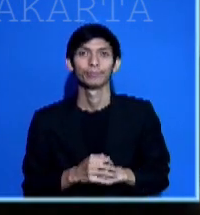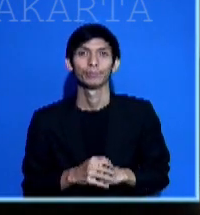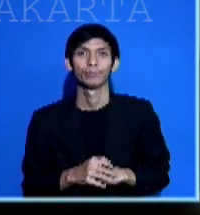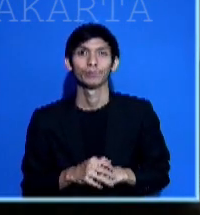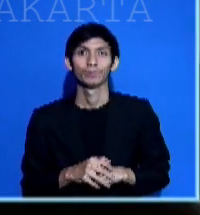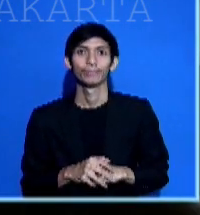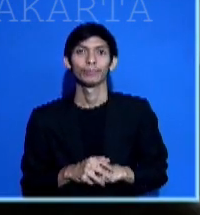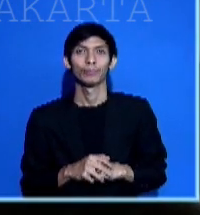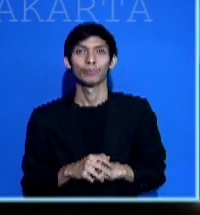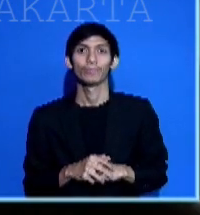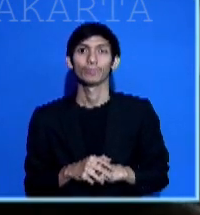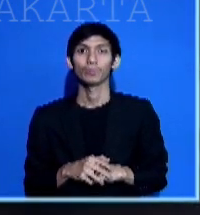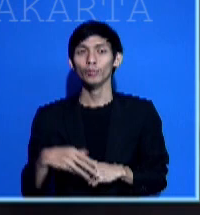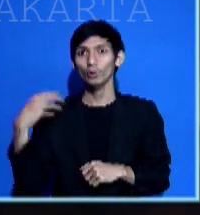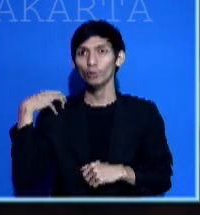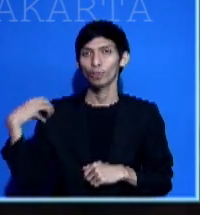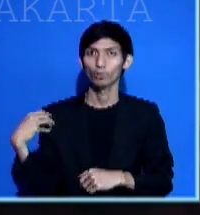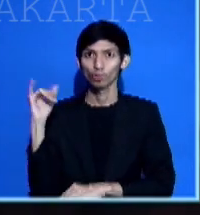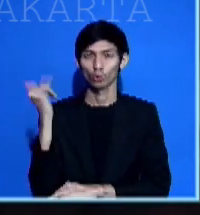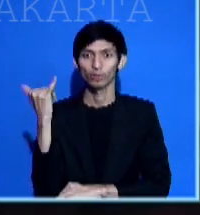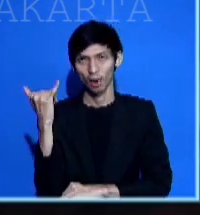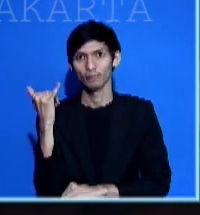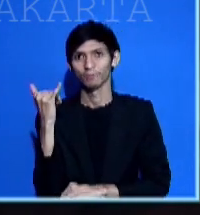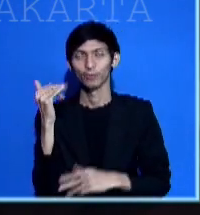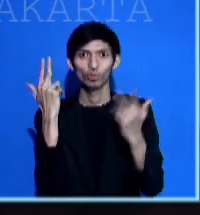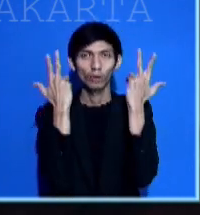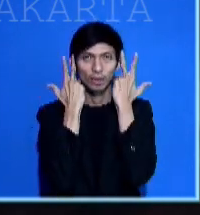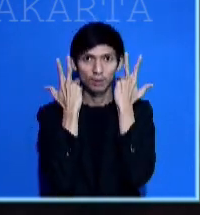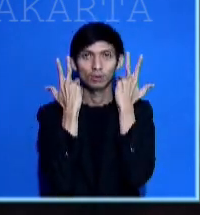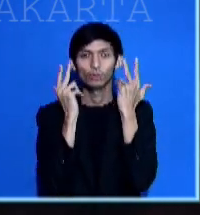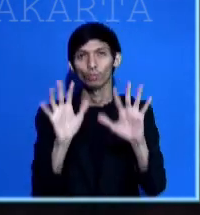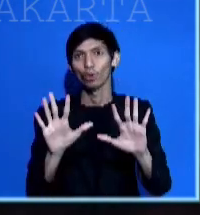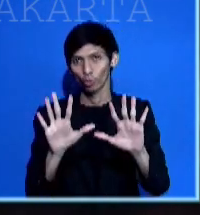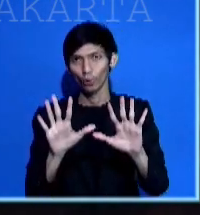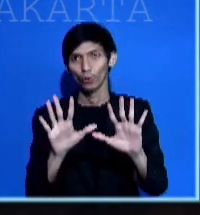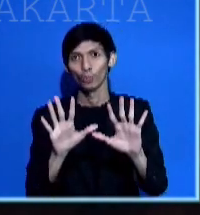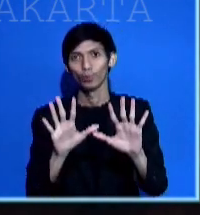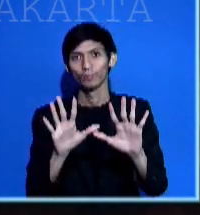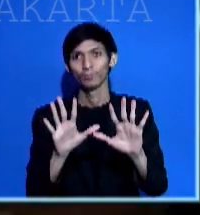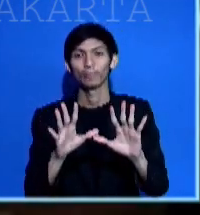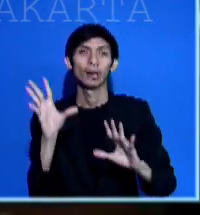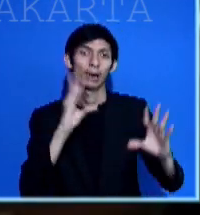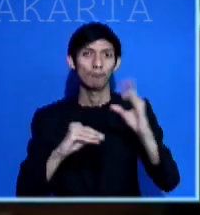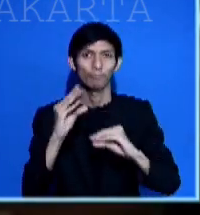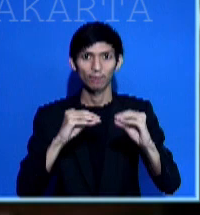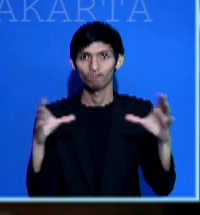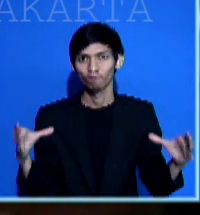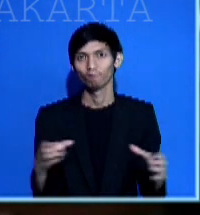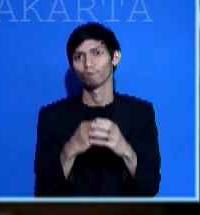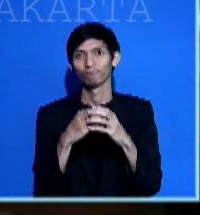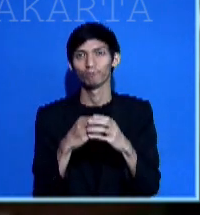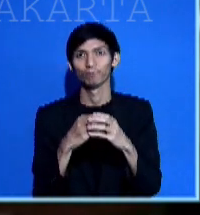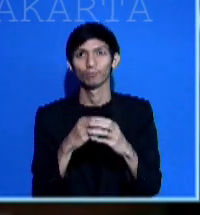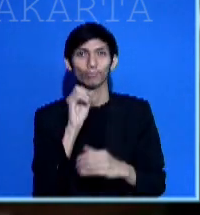atmaj Gubernur DIY Sri suan hamungon 10 pada rapat paripa dprddiy mengatakan isasi pendapatan